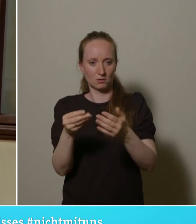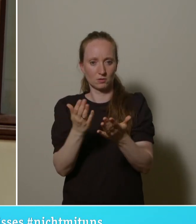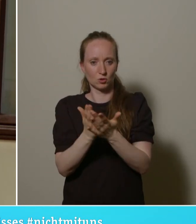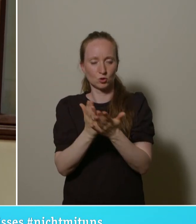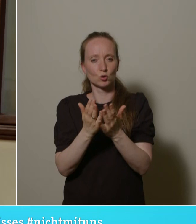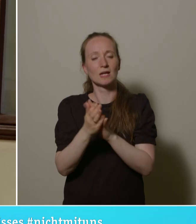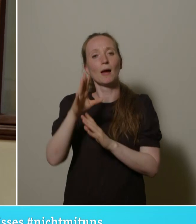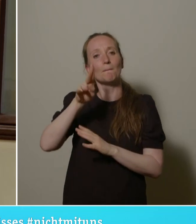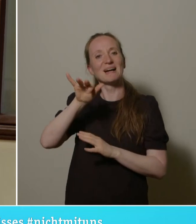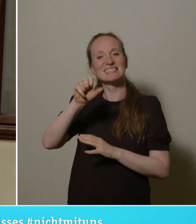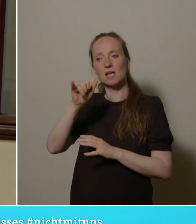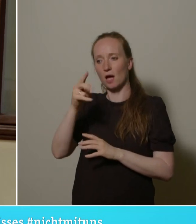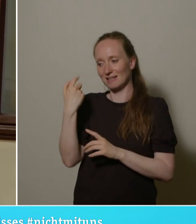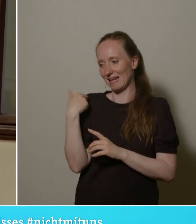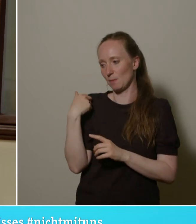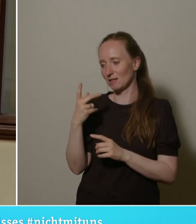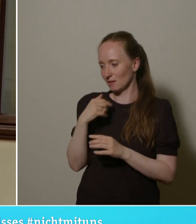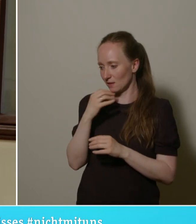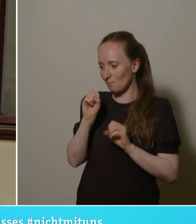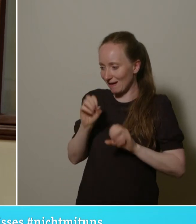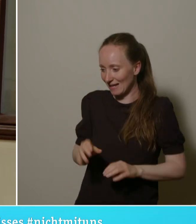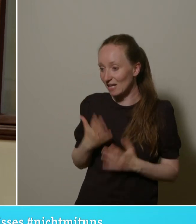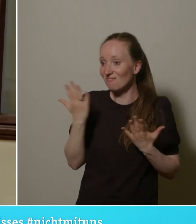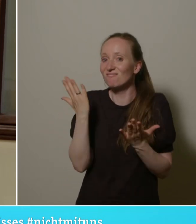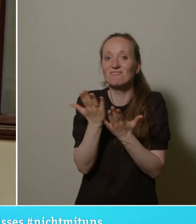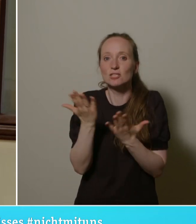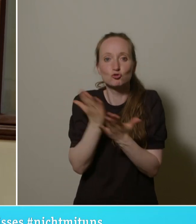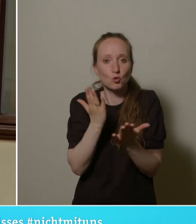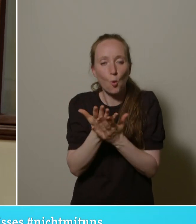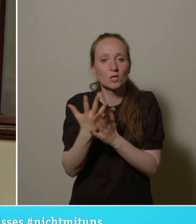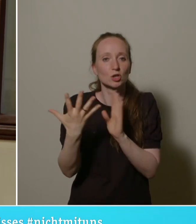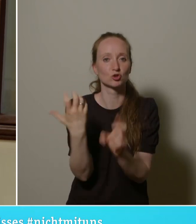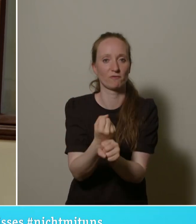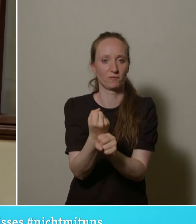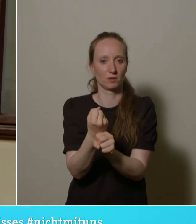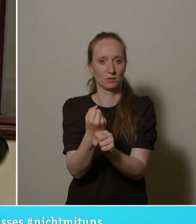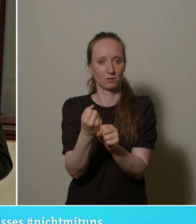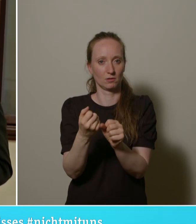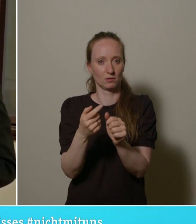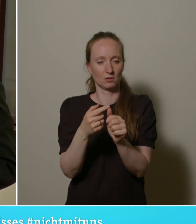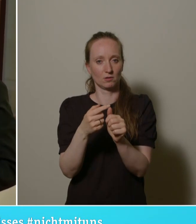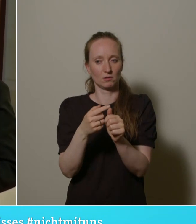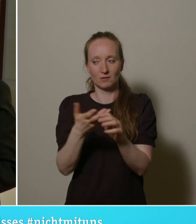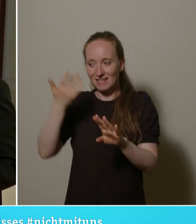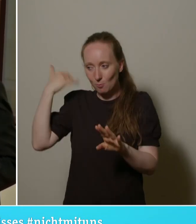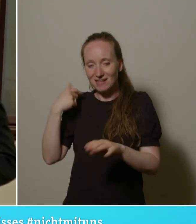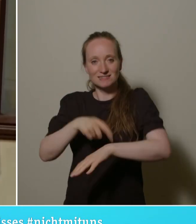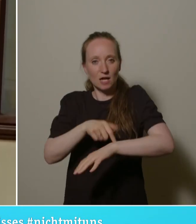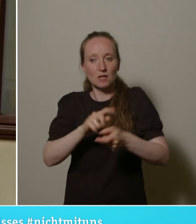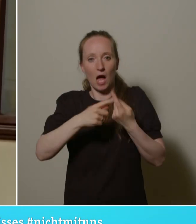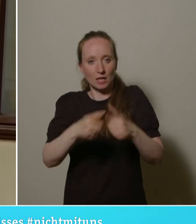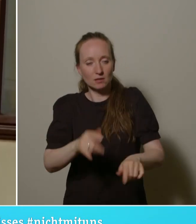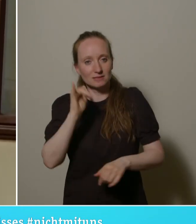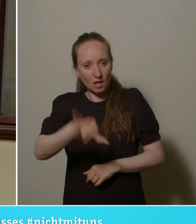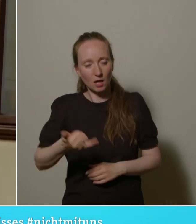gesagt worden ist, was ist denn schon alles erreicht worden von dem Bürgerantrag? Das waren auch Zeiten. Und heute gucke ich da ganz anders drauf. Und